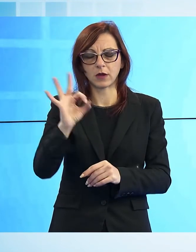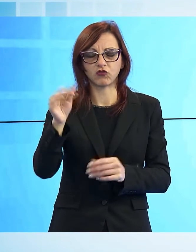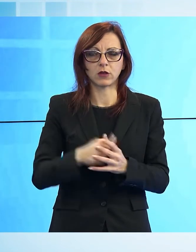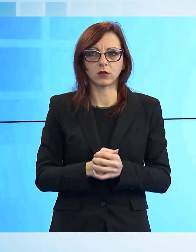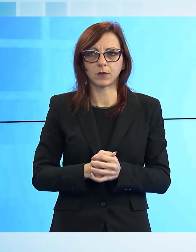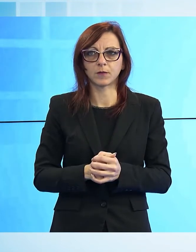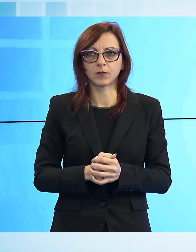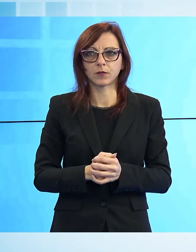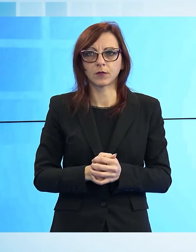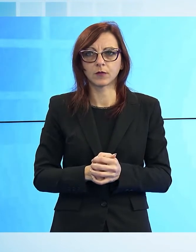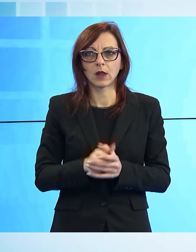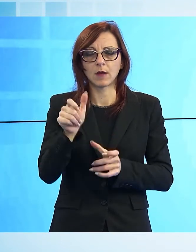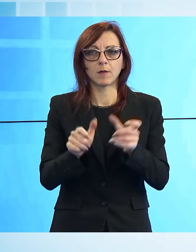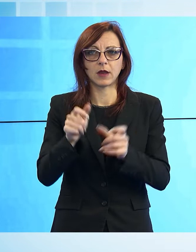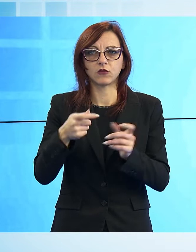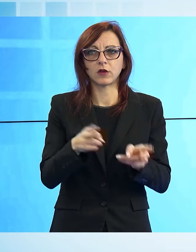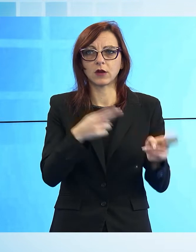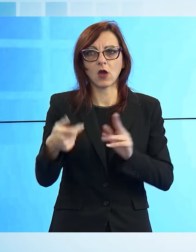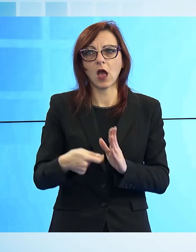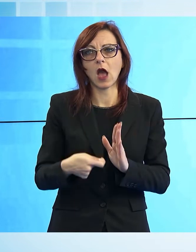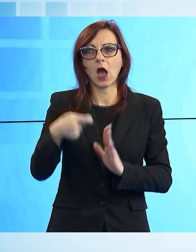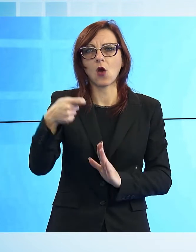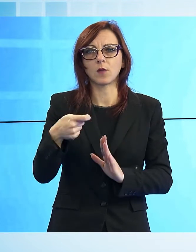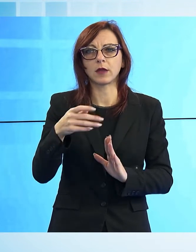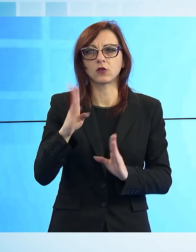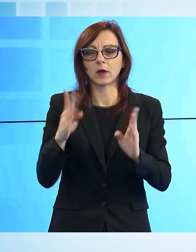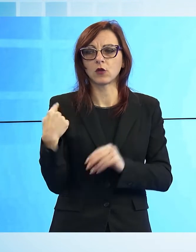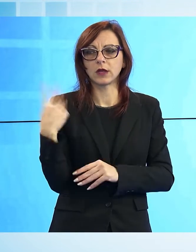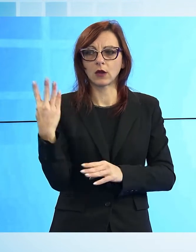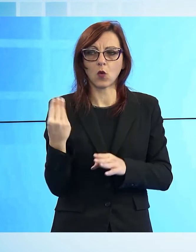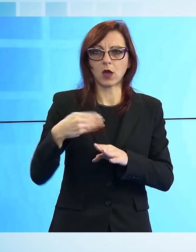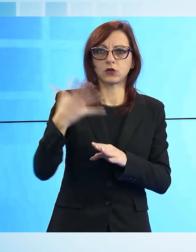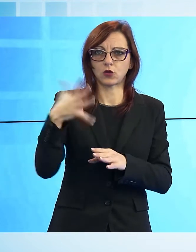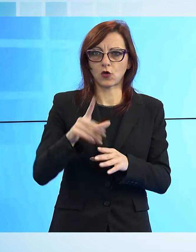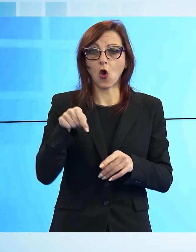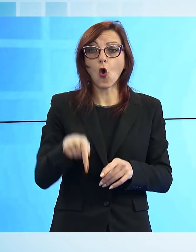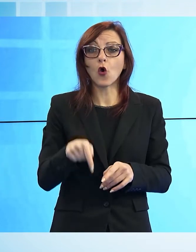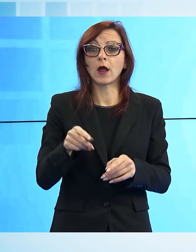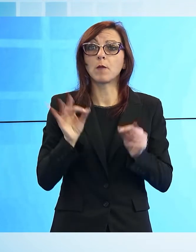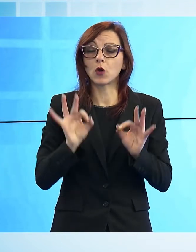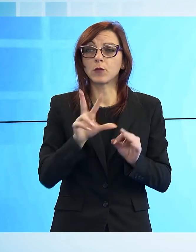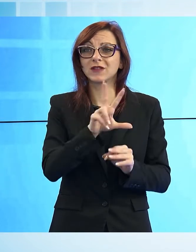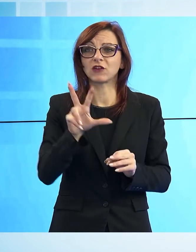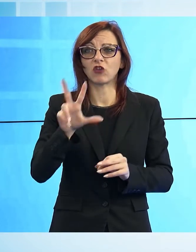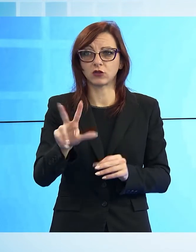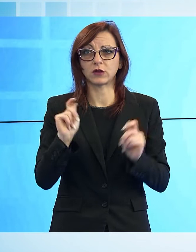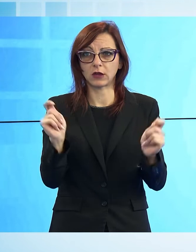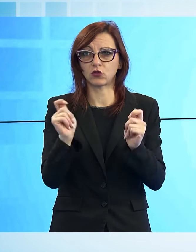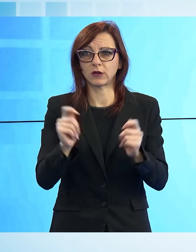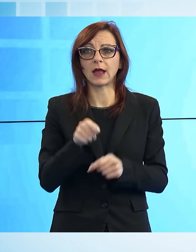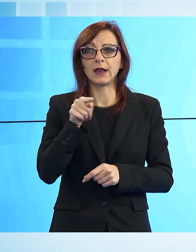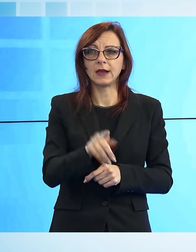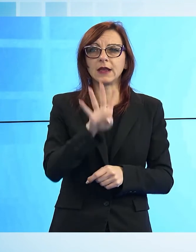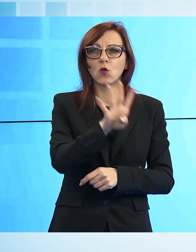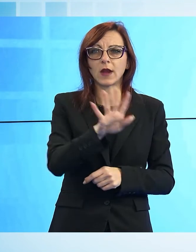lieve aumento dei ricoverati, 4 in più rispetto a ieri, adesso sono 303, dei quali 45 in terapia intensiva, 1 in